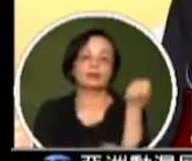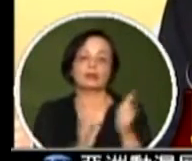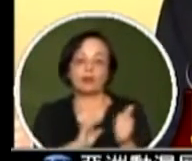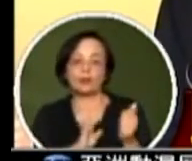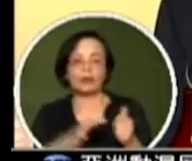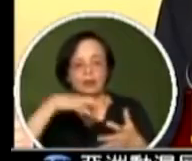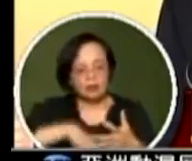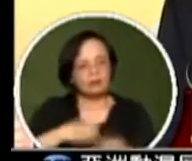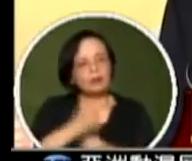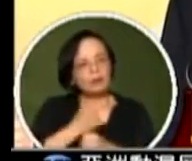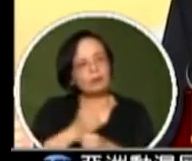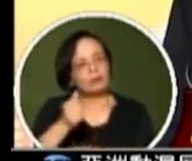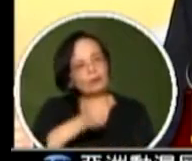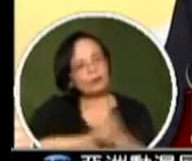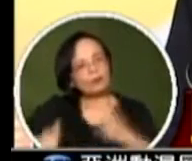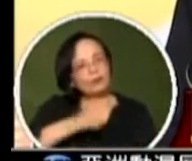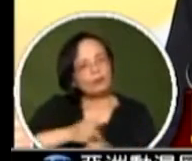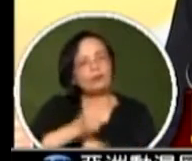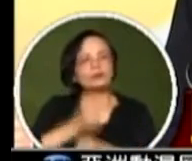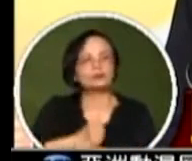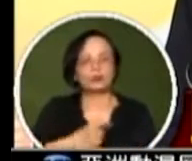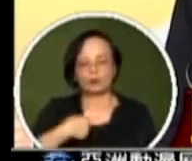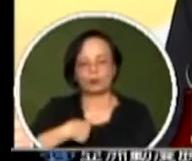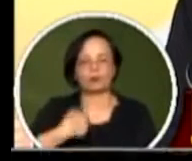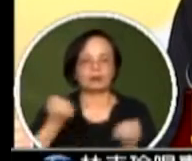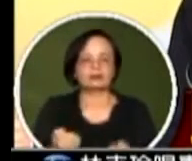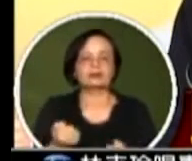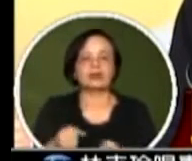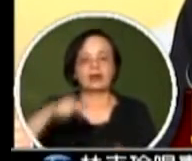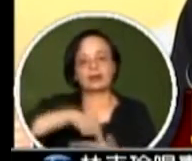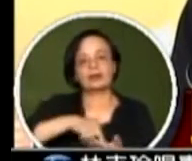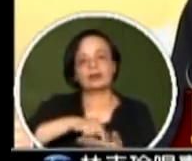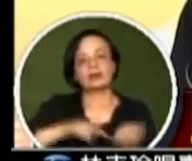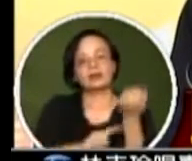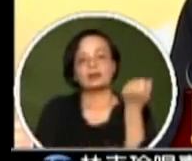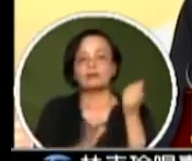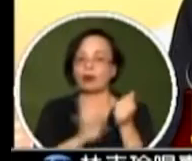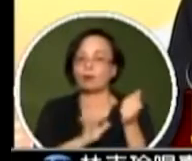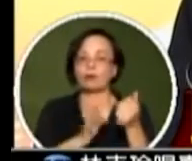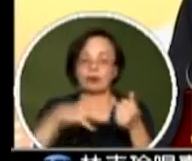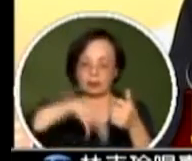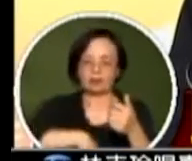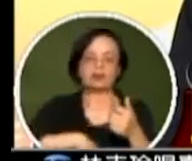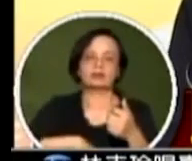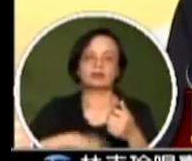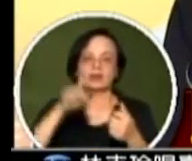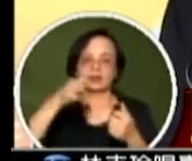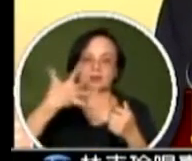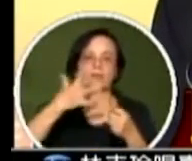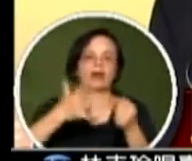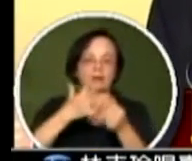运作。我伫立法院吼18年，所以对立法院的生态甲运作的情形真了解